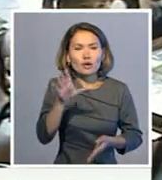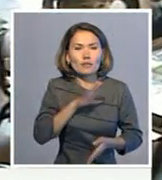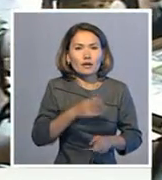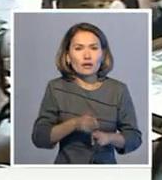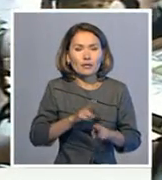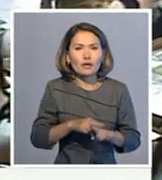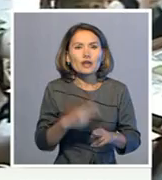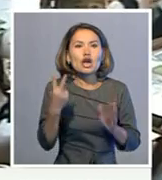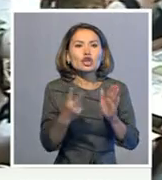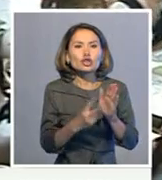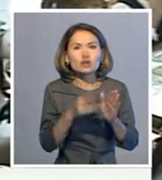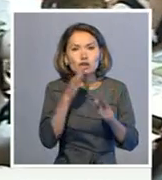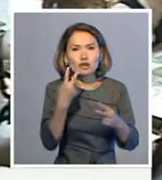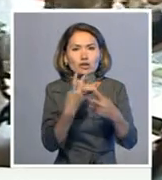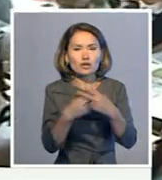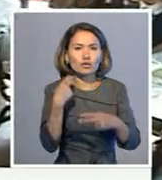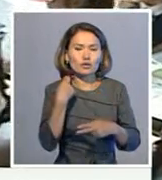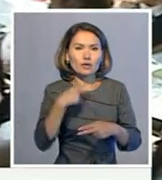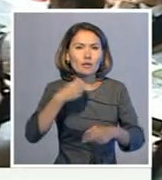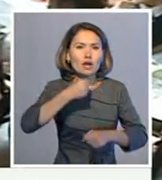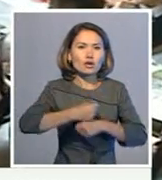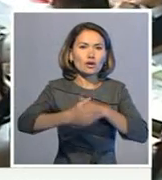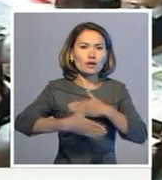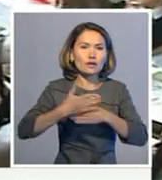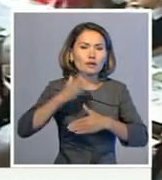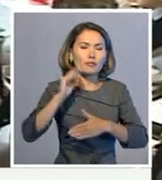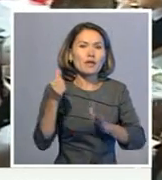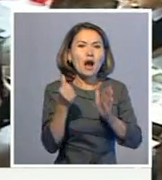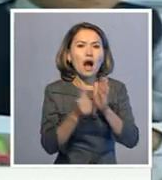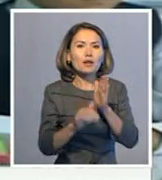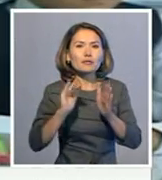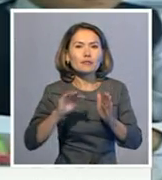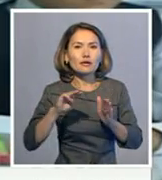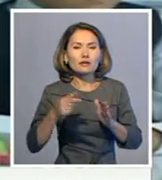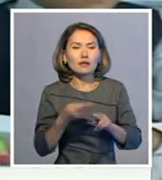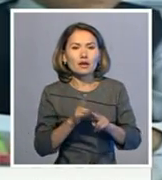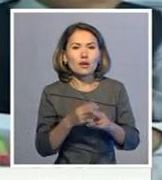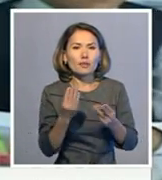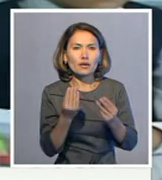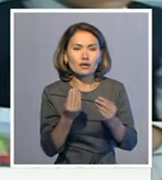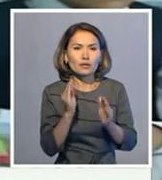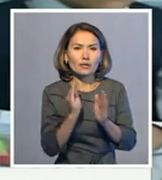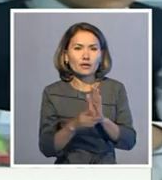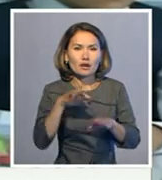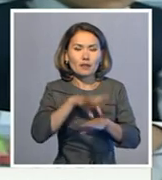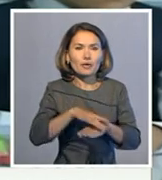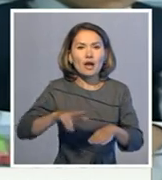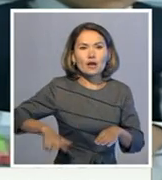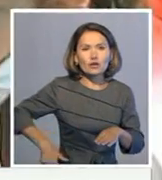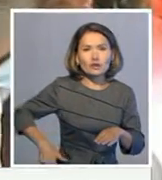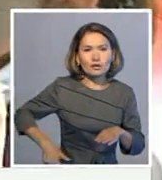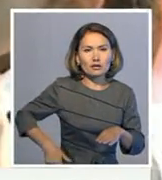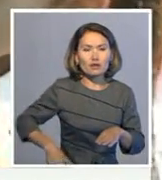педагог 7 жылға дейін бас бостандығынан айырылуы мүмкін. Алайда 60 мың теңгені алып, қалтасына заңсыз салған директор әлі күнге жылы